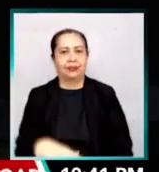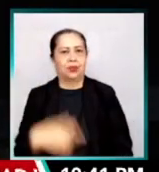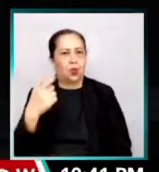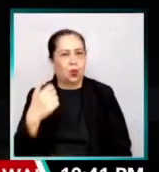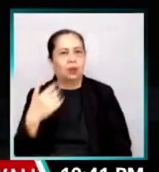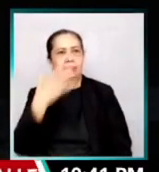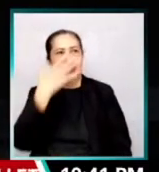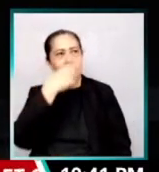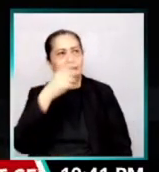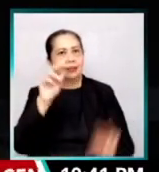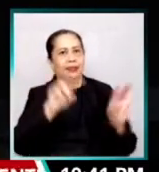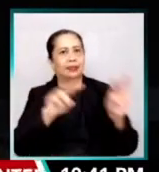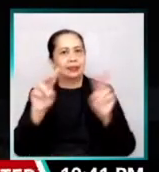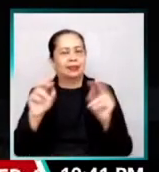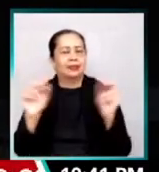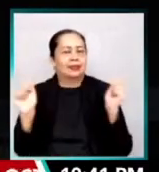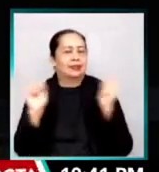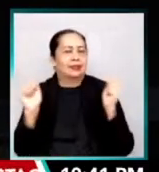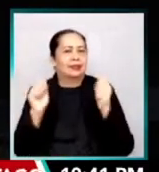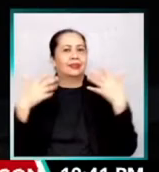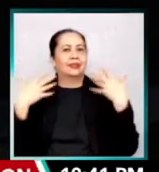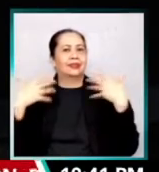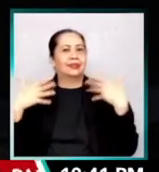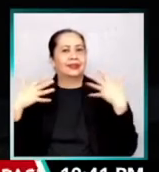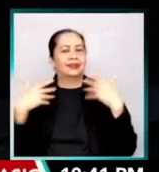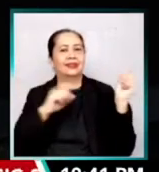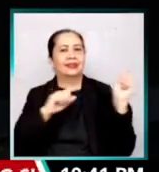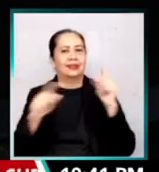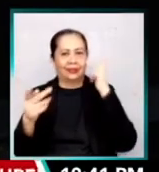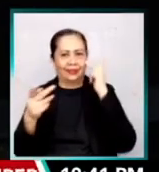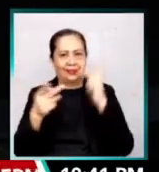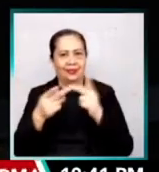tanawin, malamig na panahon ang ipinunta nila rito.